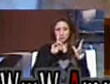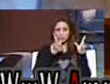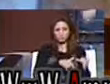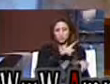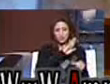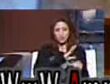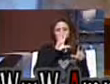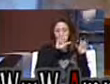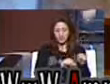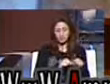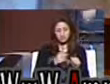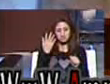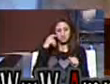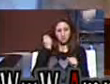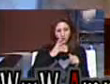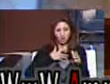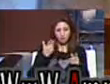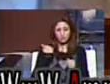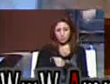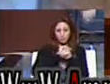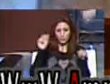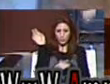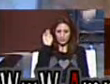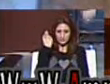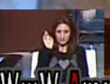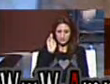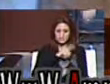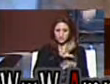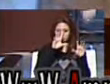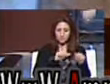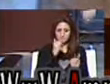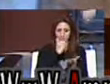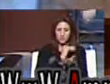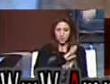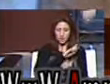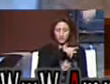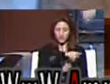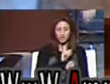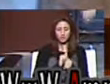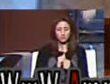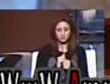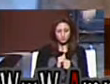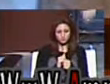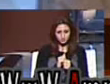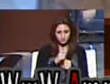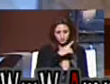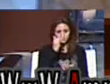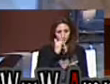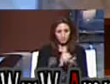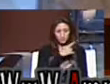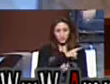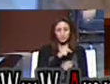المحاولة، والقوات المسلحة هي اللي تمكنت من احباط هذه العملية. يمكن احنا كصحفيين